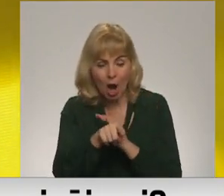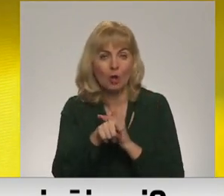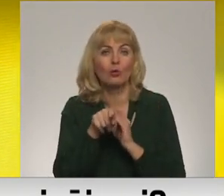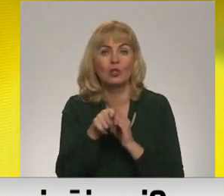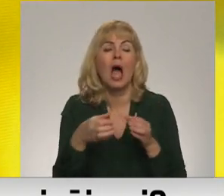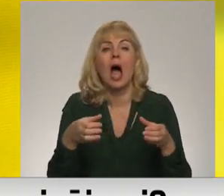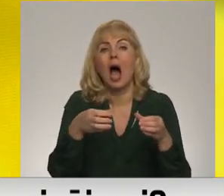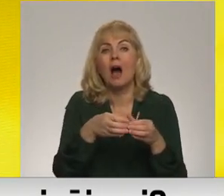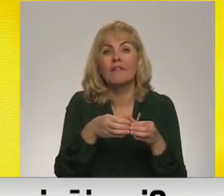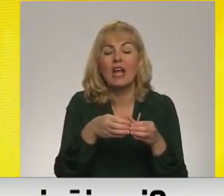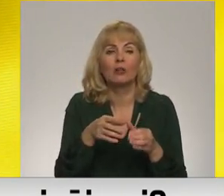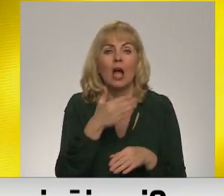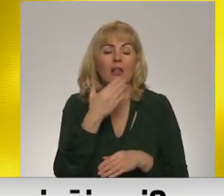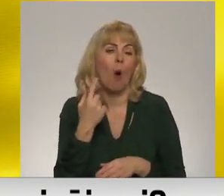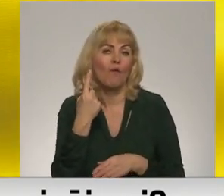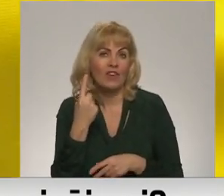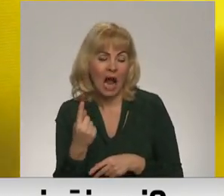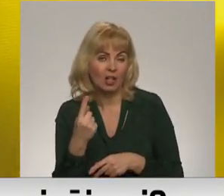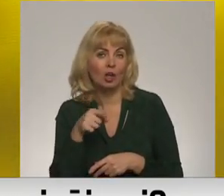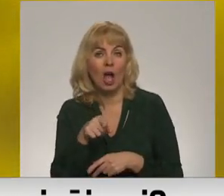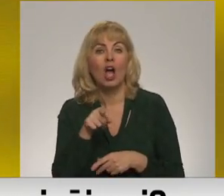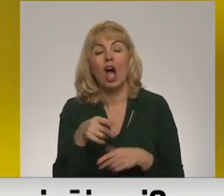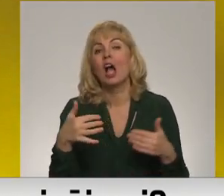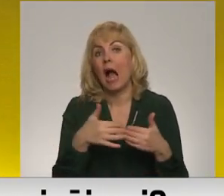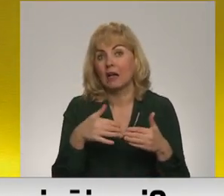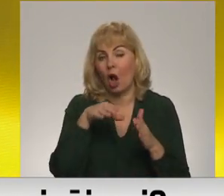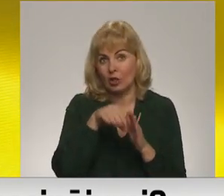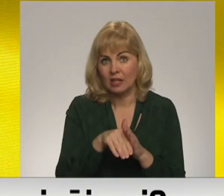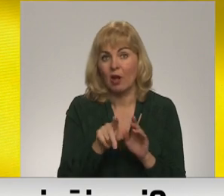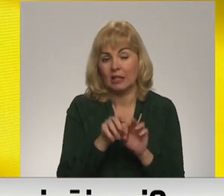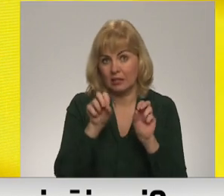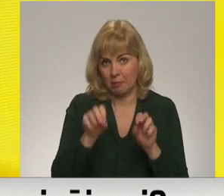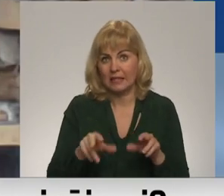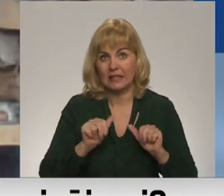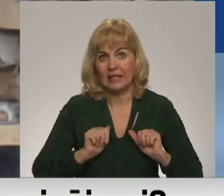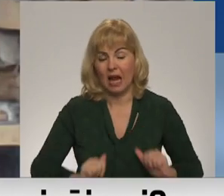šī hakeru apvienība Anonymous nav vienīgie. Vai šādā karā iesaistās arī spēcdienesti?